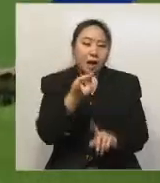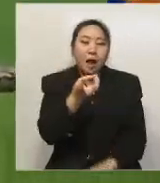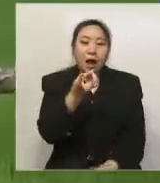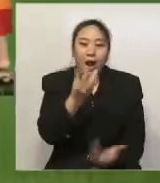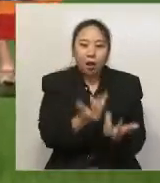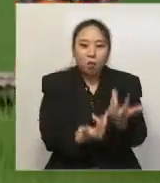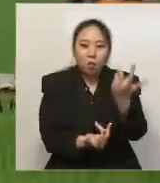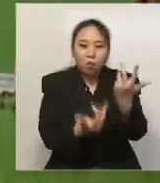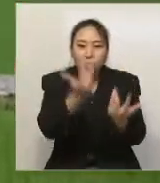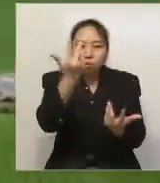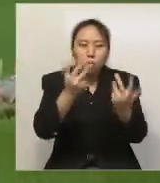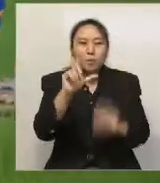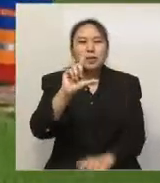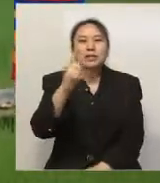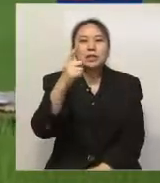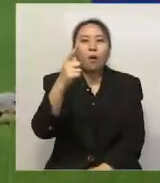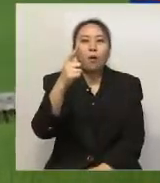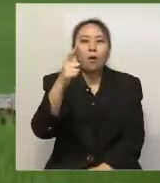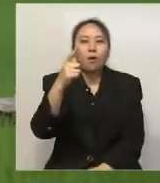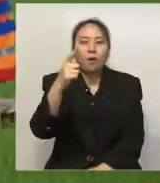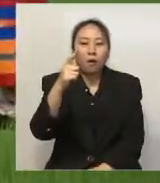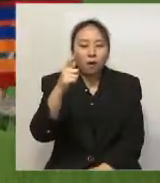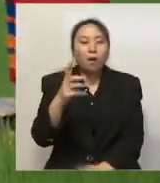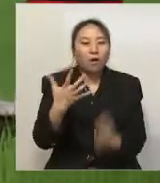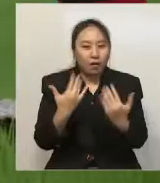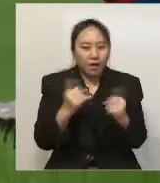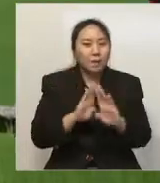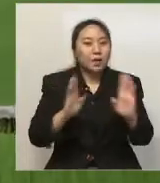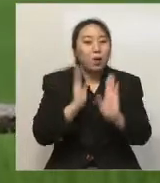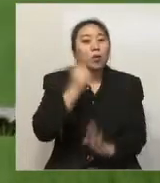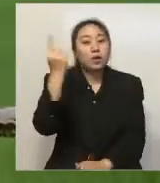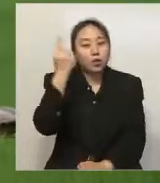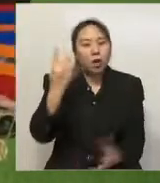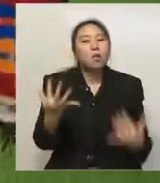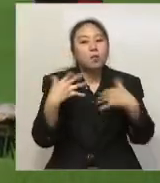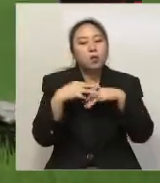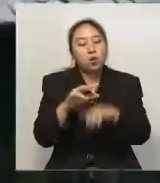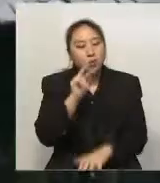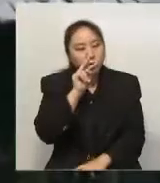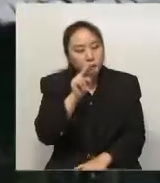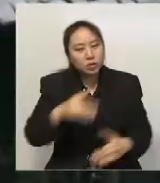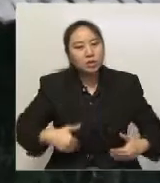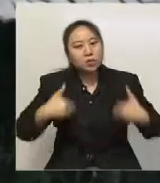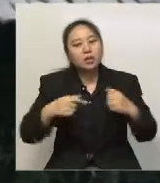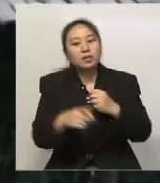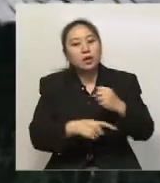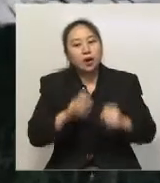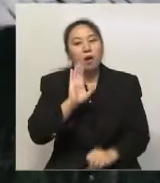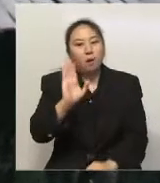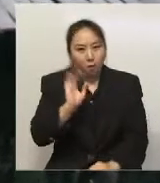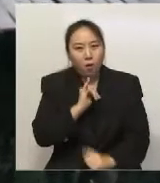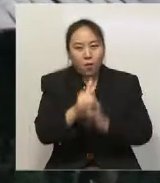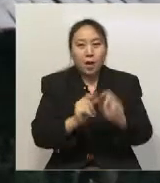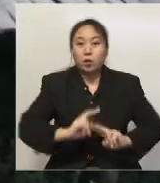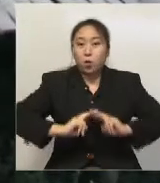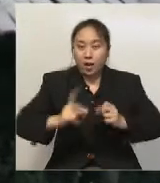เนี่ยก็จะแก่ออกรวงเป็นสีทอง ค่ะ เขาก็จะเปิดให้นักท่องเที่ยวมาร่วมสัมผัสวิถีชีวิตชาวนานะครับลงมือเกี่ยว